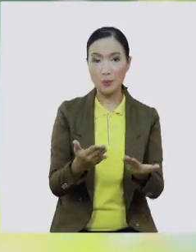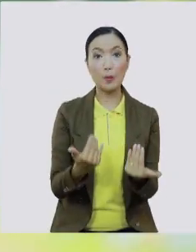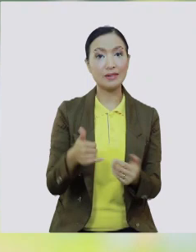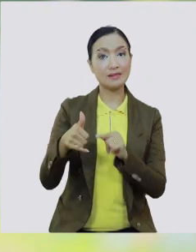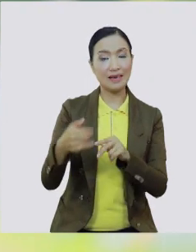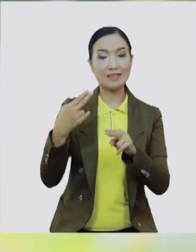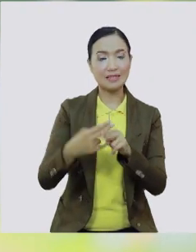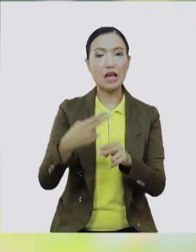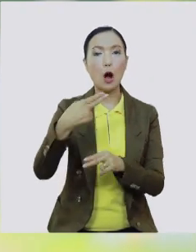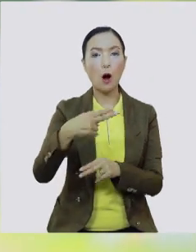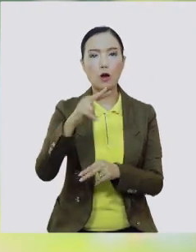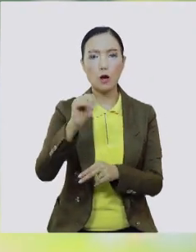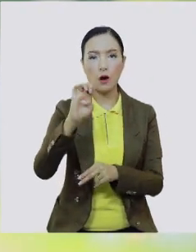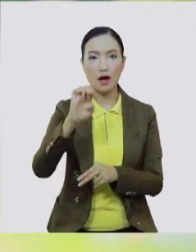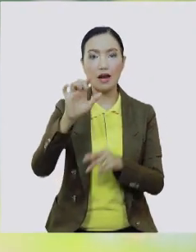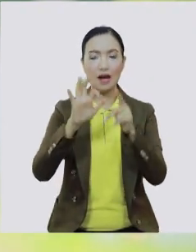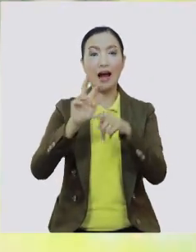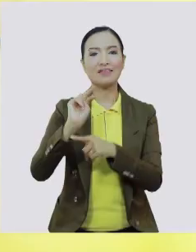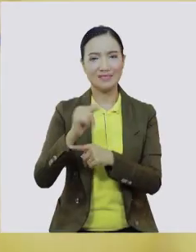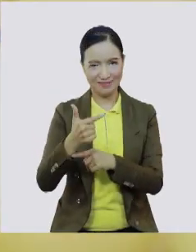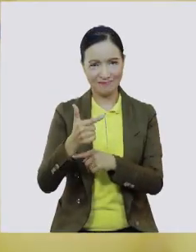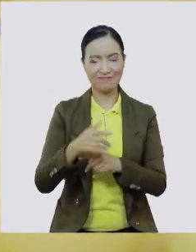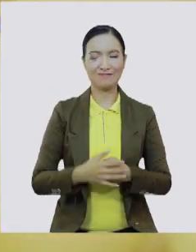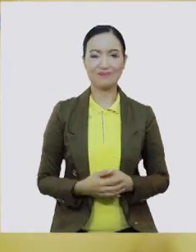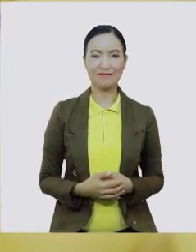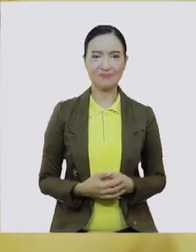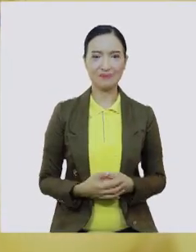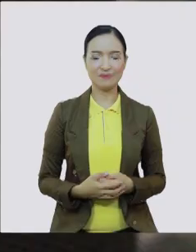ธอมีชื่อว่าคุณหนึ่งกัลยาเกลียบกลางครับ